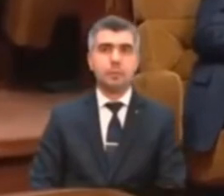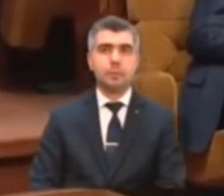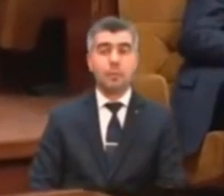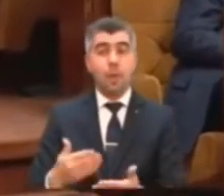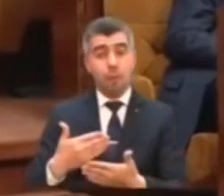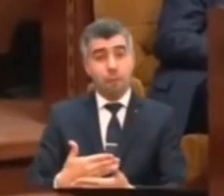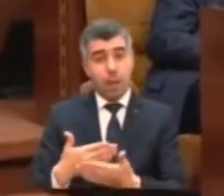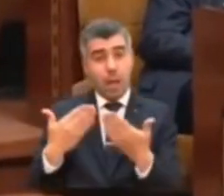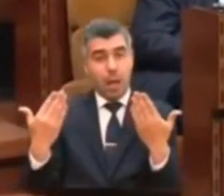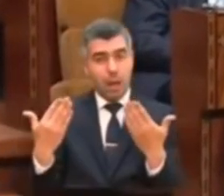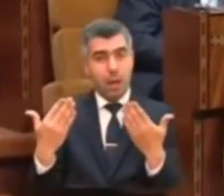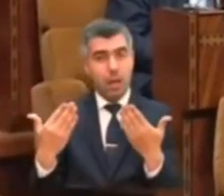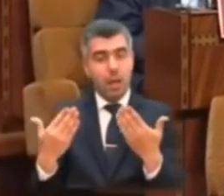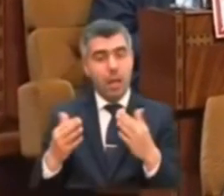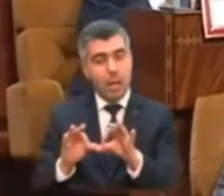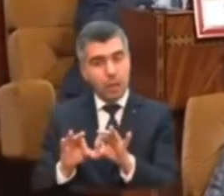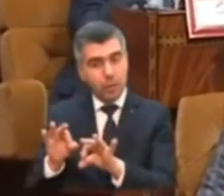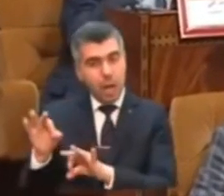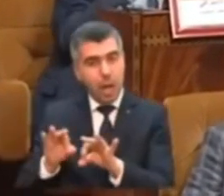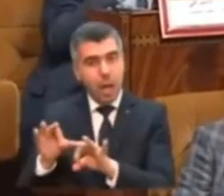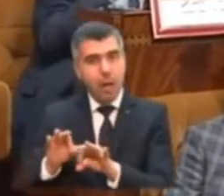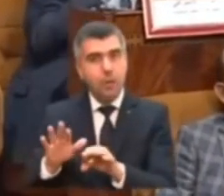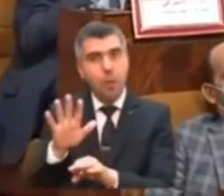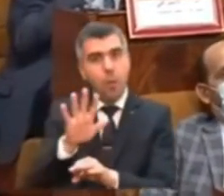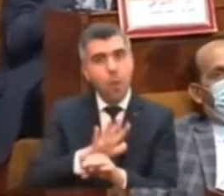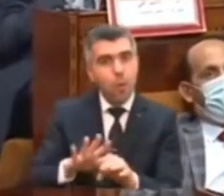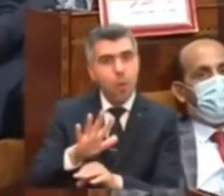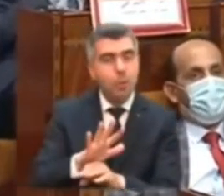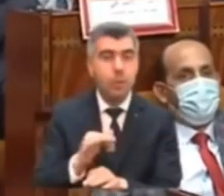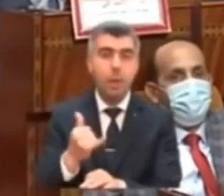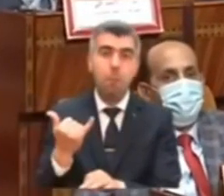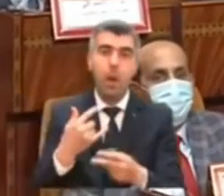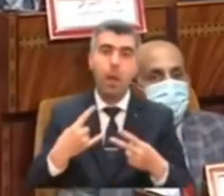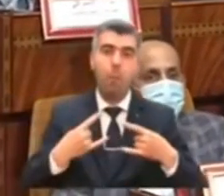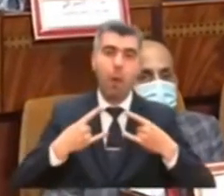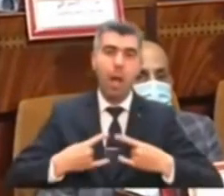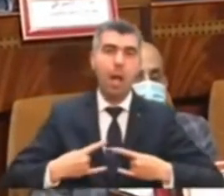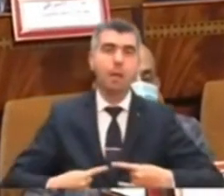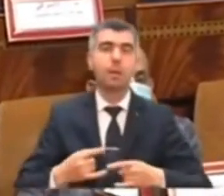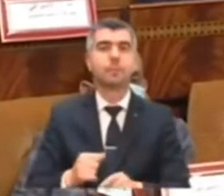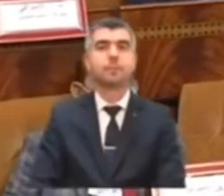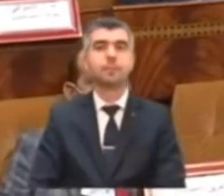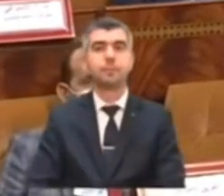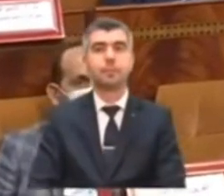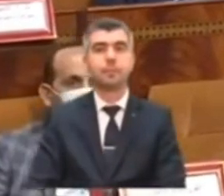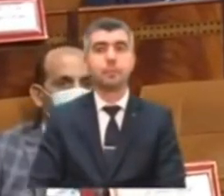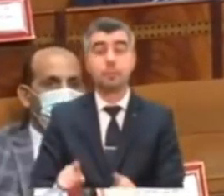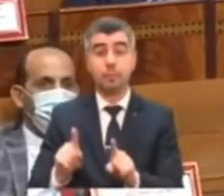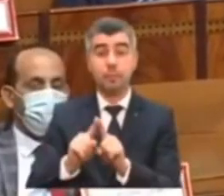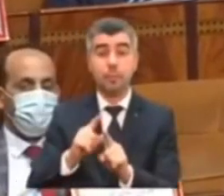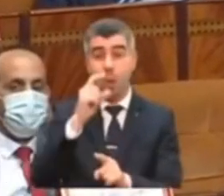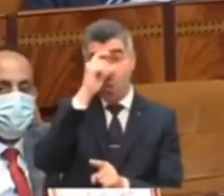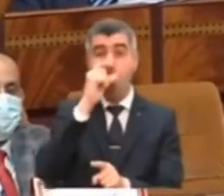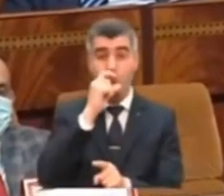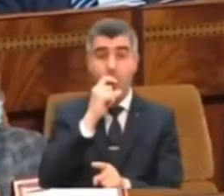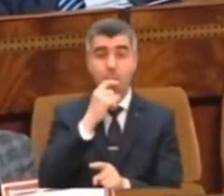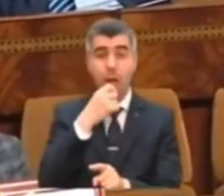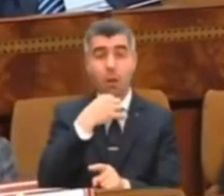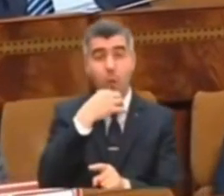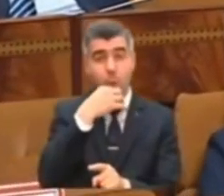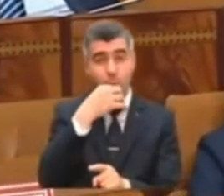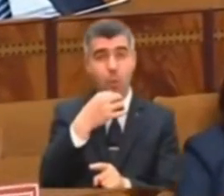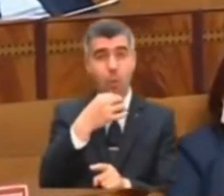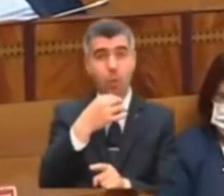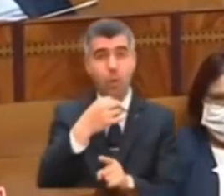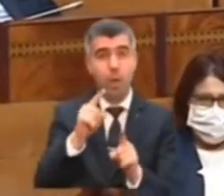والنهار خص الإجراءات الاحترازية، كل واحد يدير الاحتياطات. وأذكر هنا بقول الله سبحانه وتعالى: